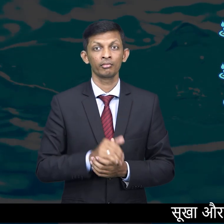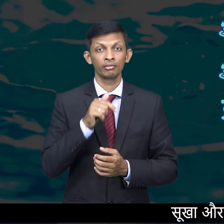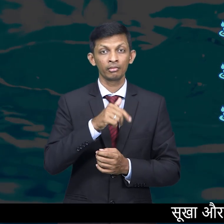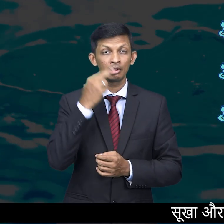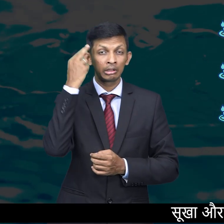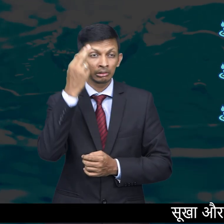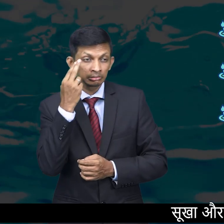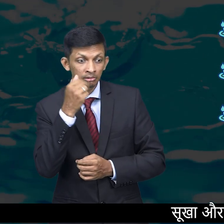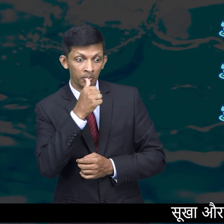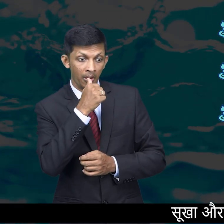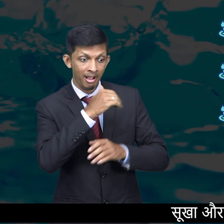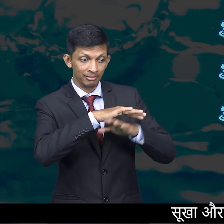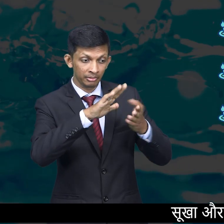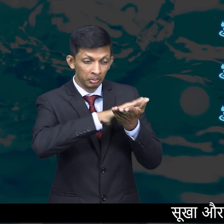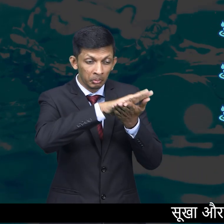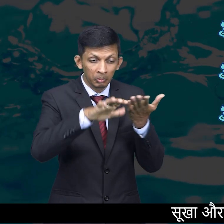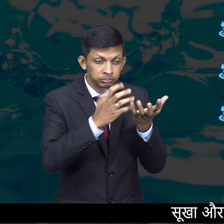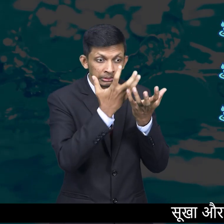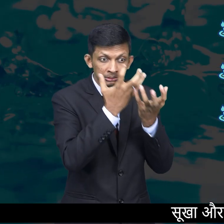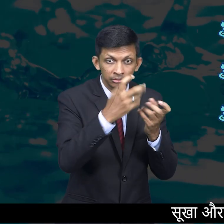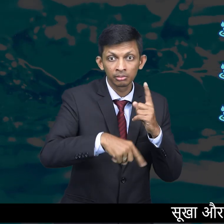सूखा और बाढ़ के कारणों को समझना।